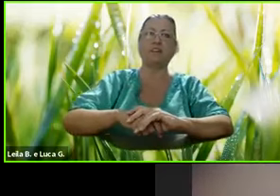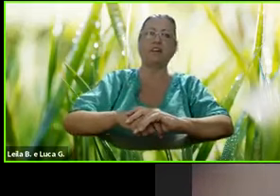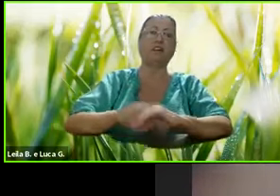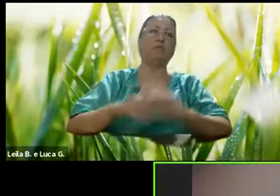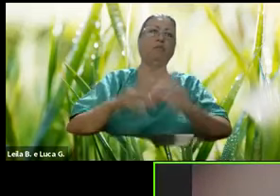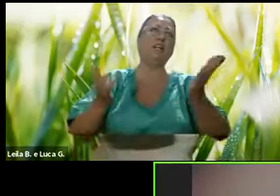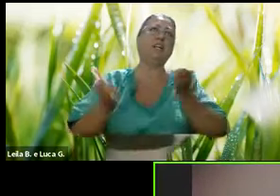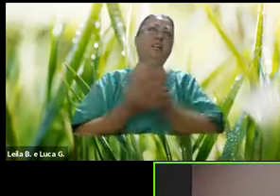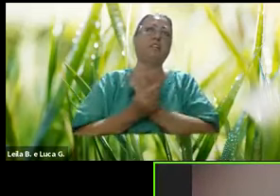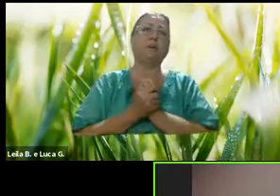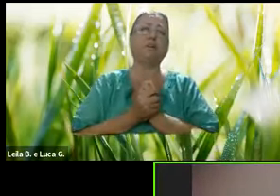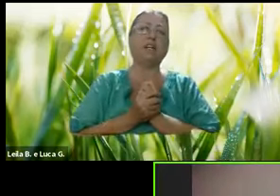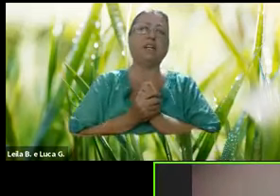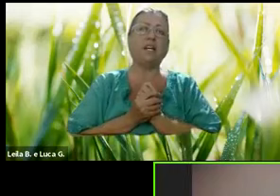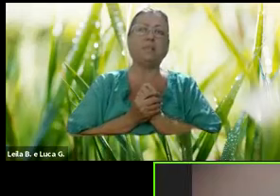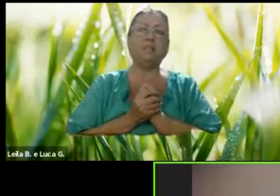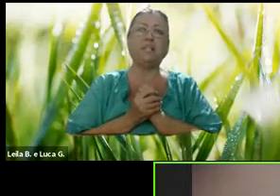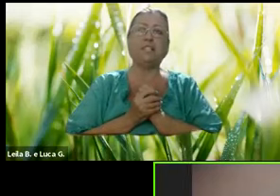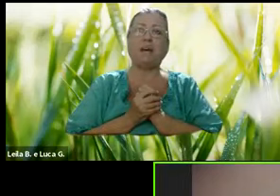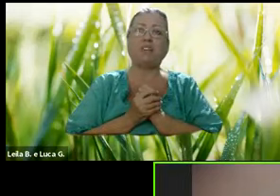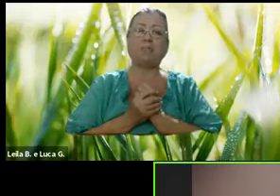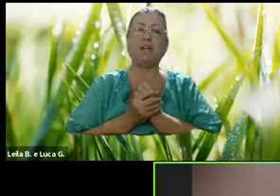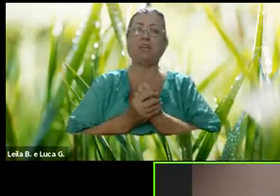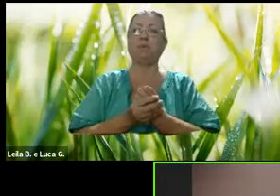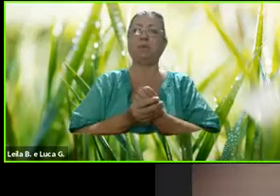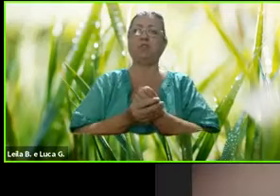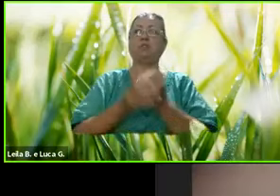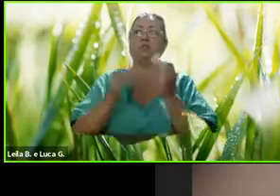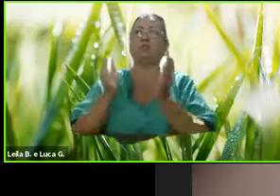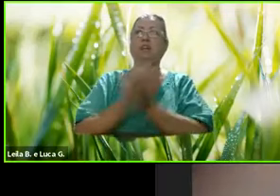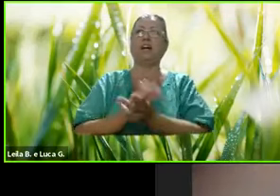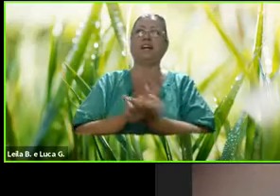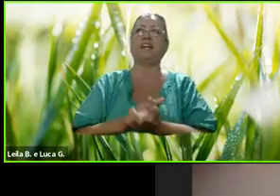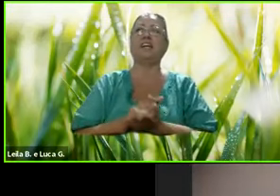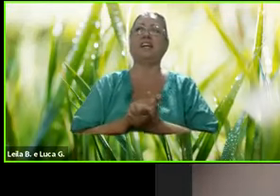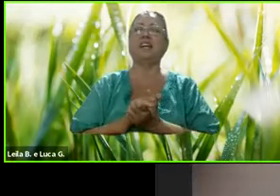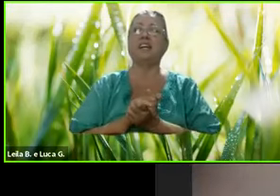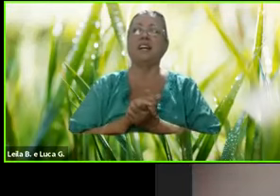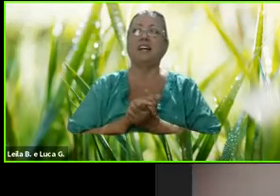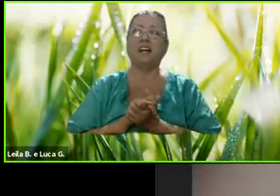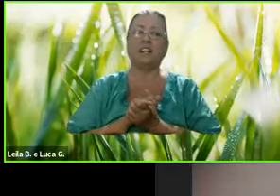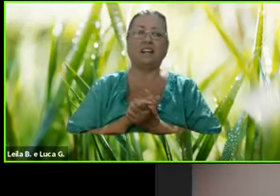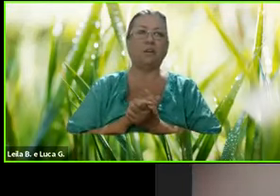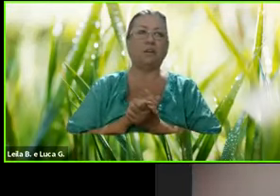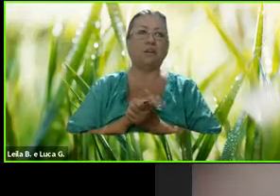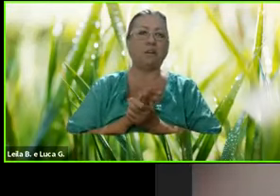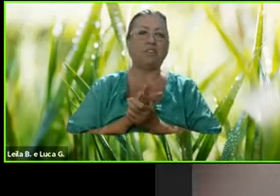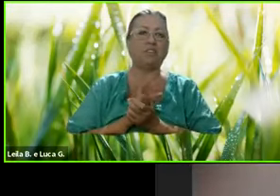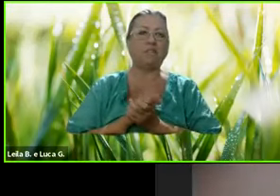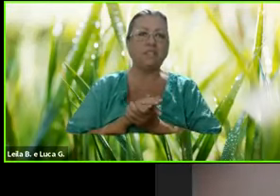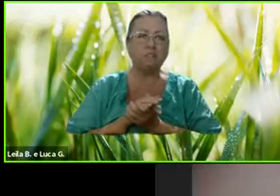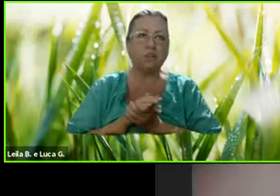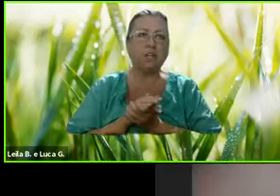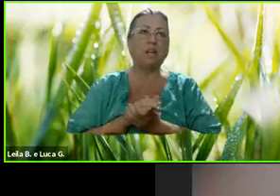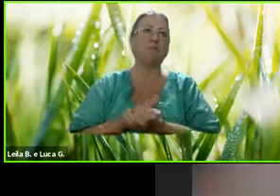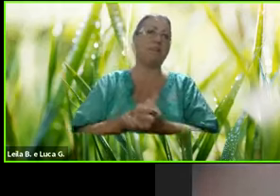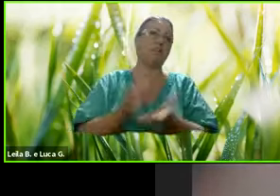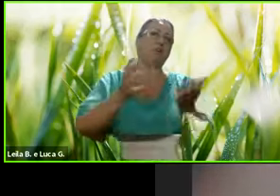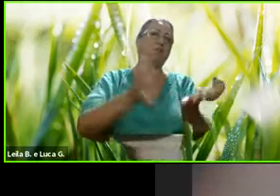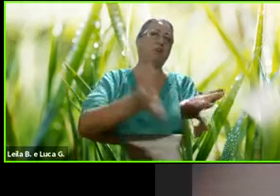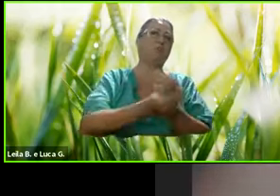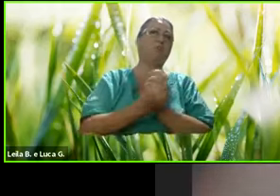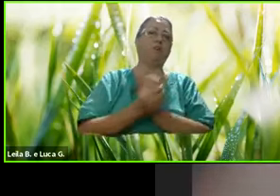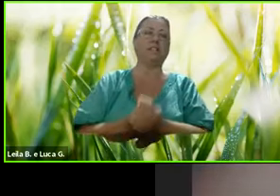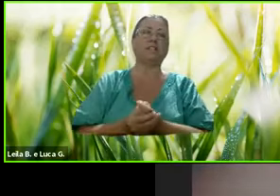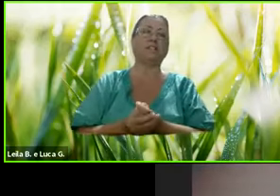qualcosa? Voi lì dello specchio dell'anima, mi dispiace, ma io non posso controllare la pagina Facebook, ma